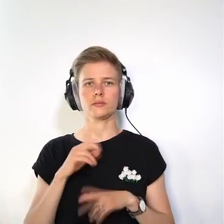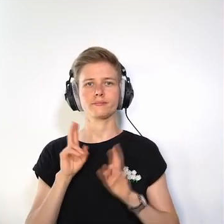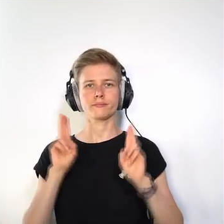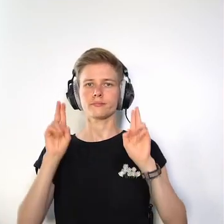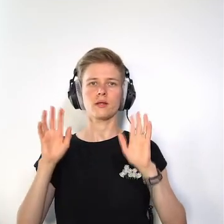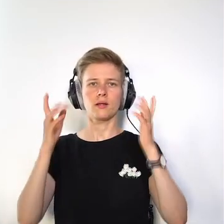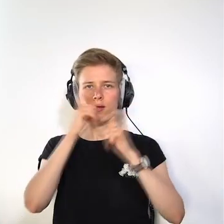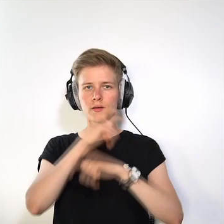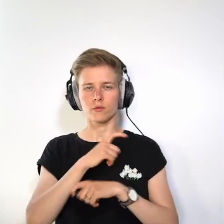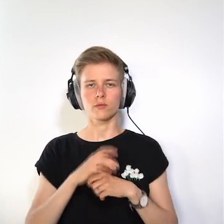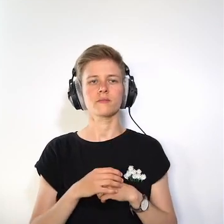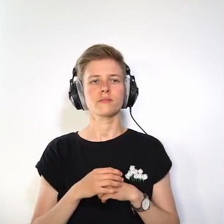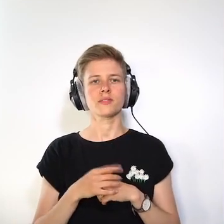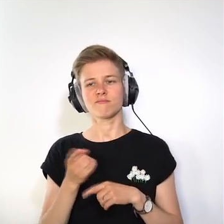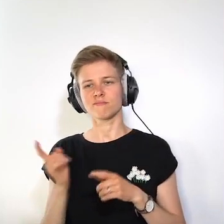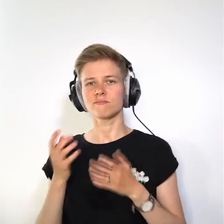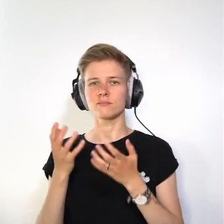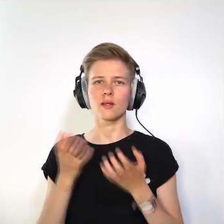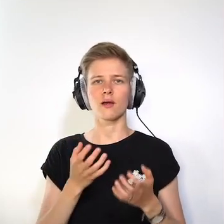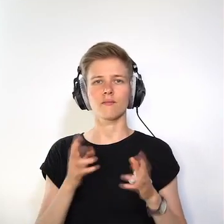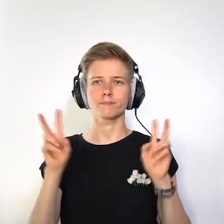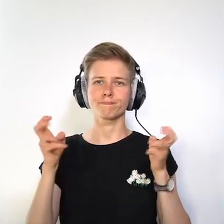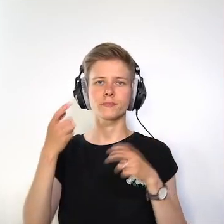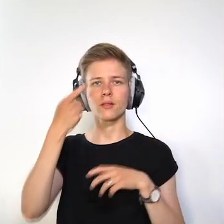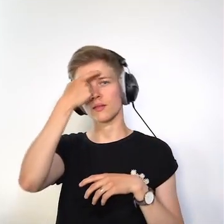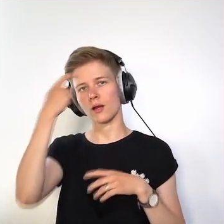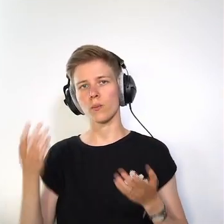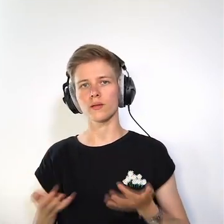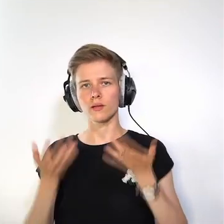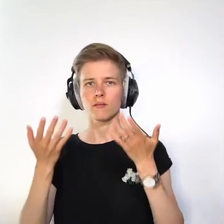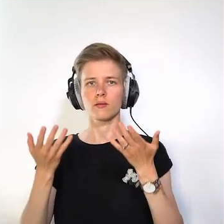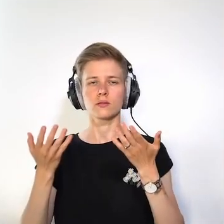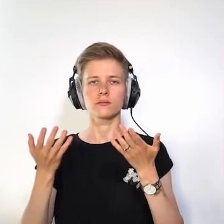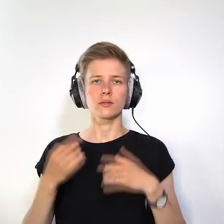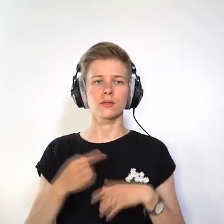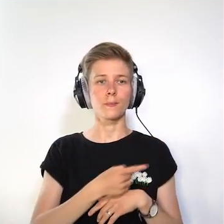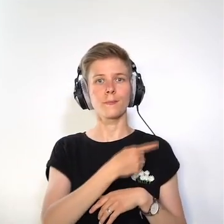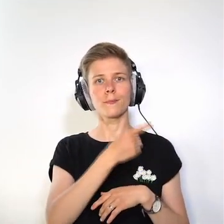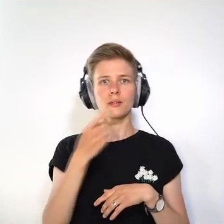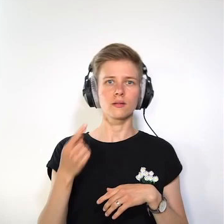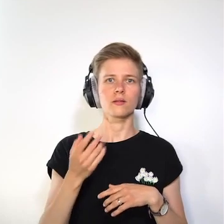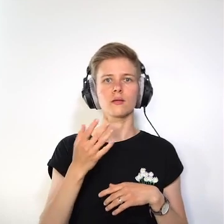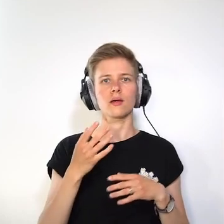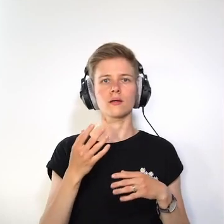niin kuin traumaterapiaa toipuakseen pitkäaikaisesta intensiivisestä psykoterapiasta.